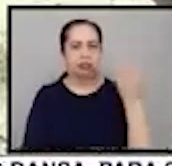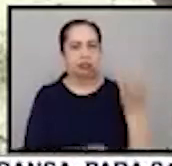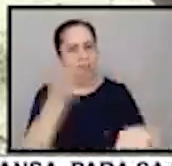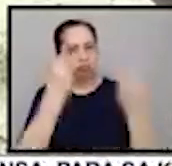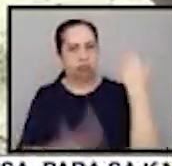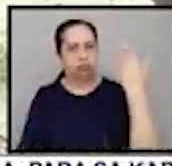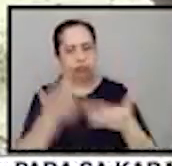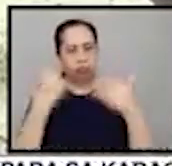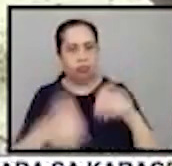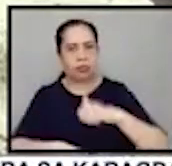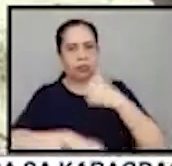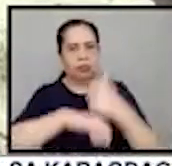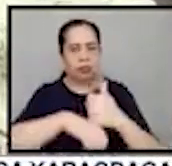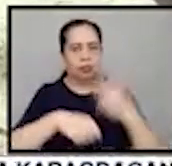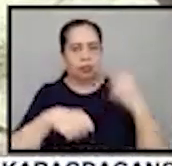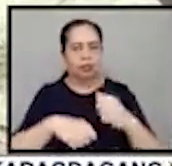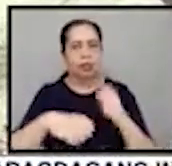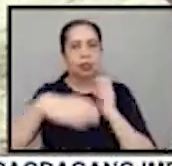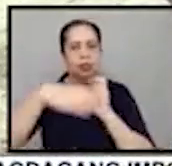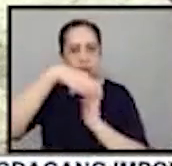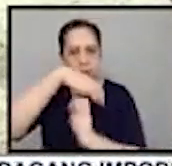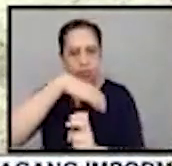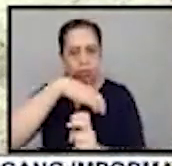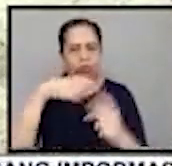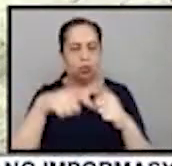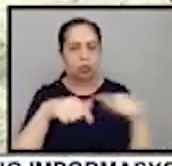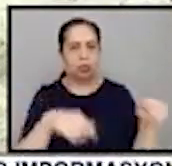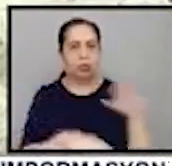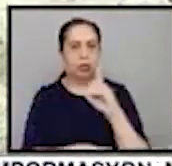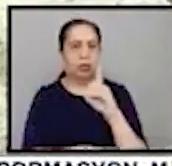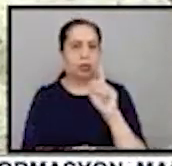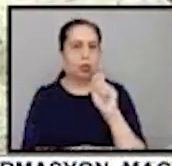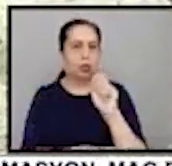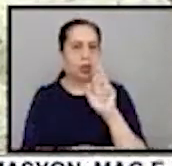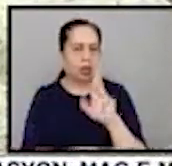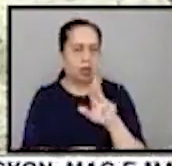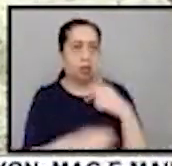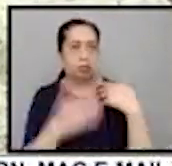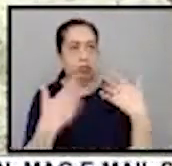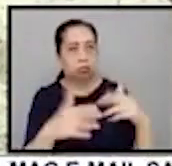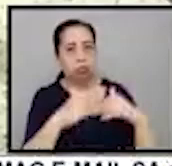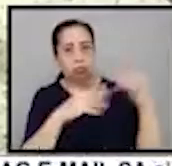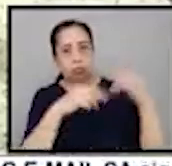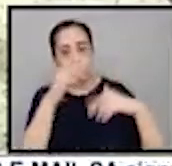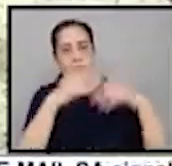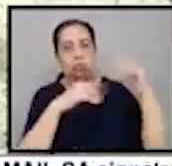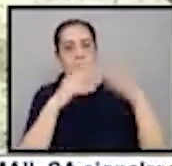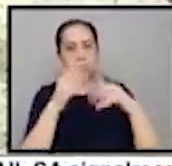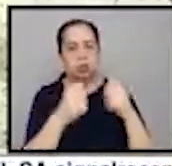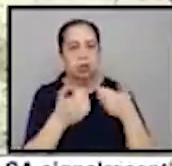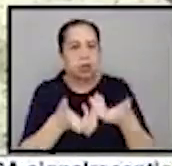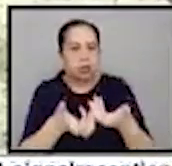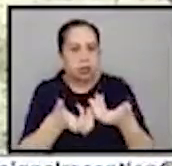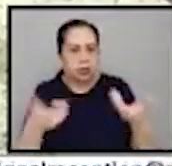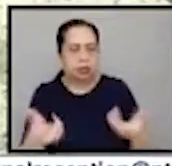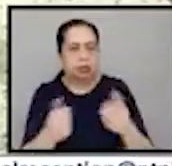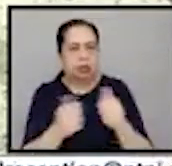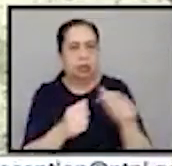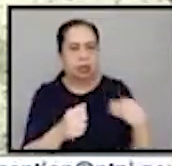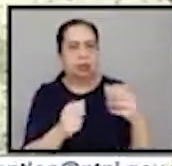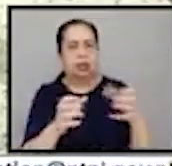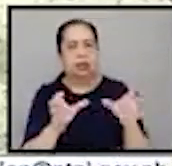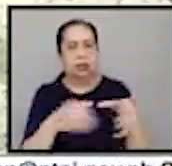ng underground station. Ay naman sa DOTR, oras sa matapos ang konstruksyon, ay maihihiwalay na ito sa mismong Camp Aguinaldo